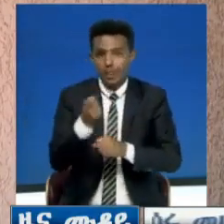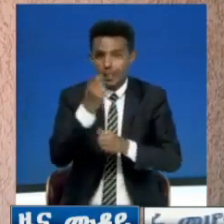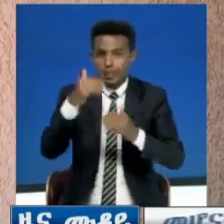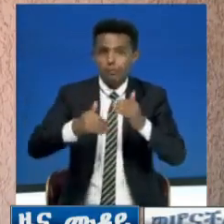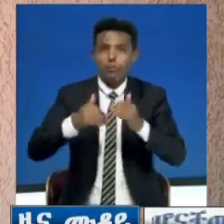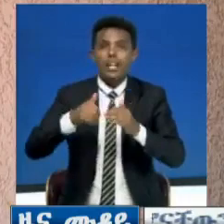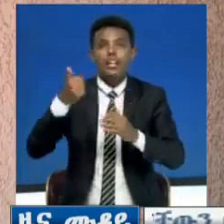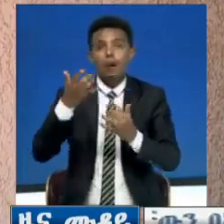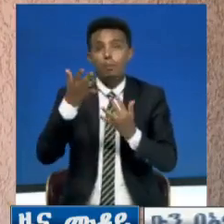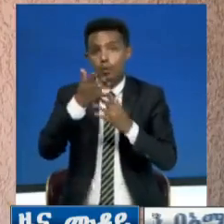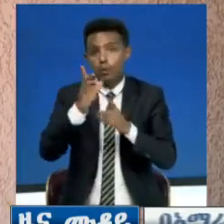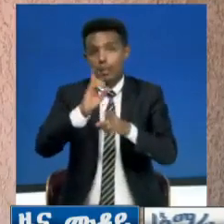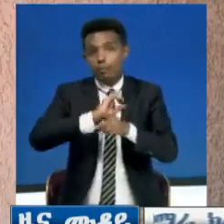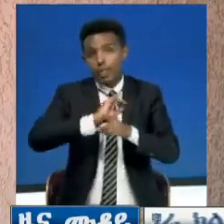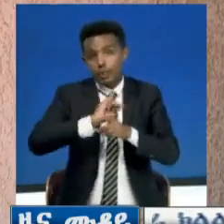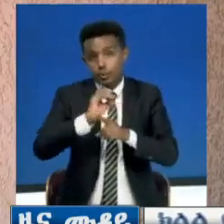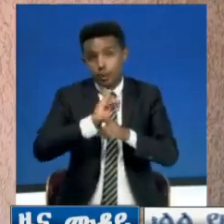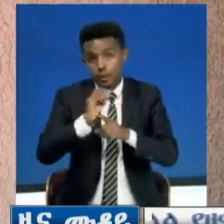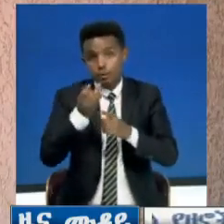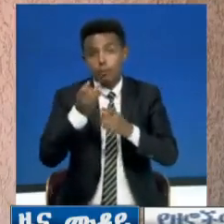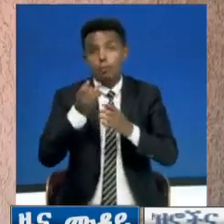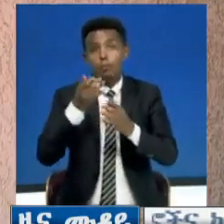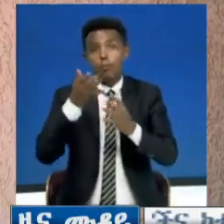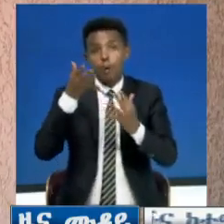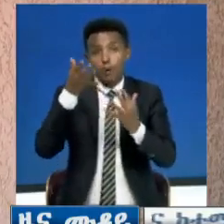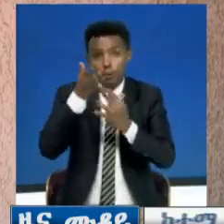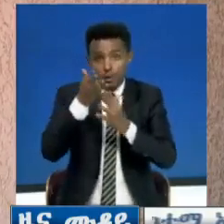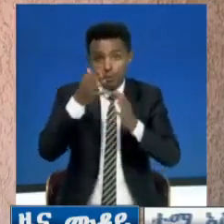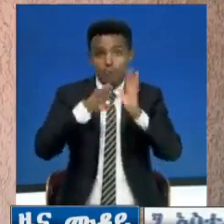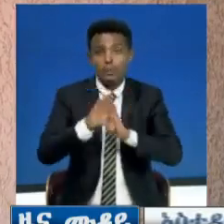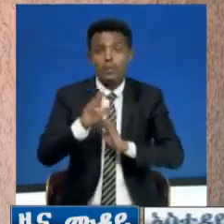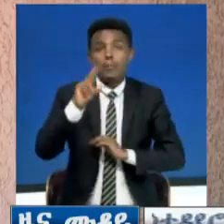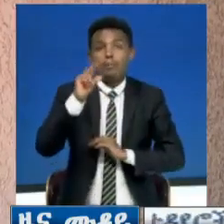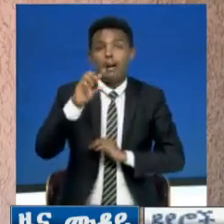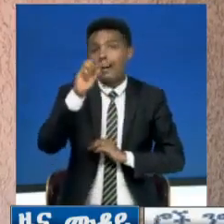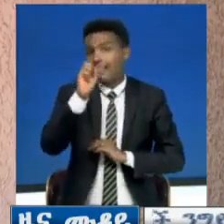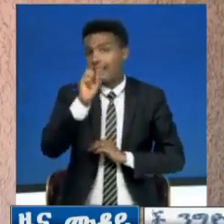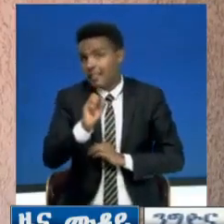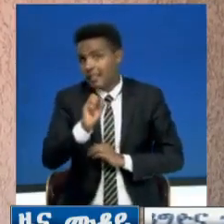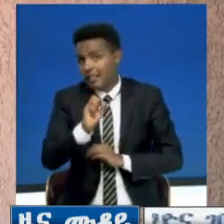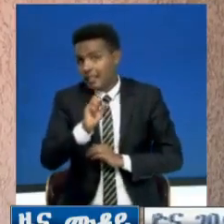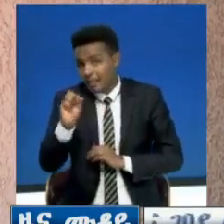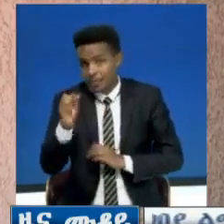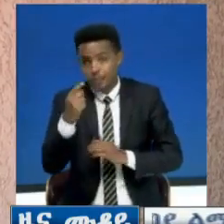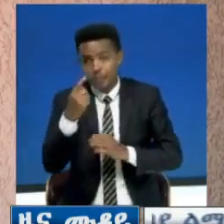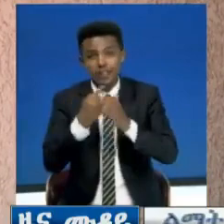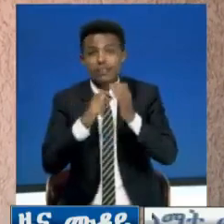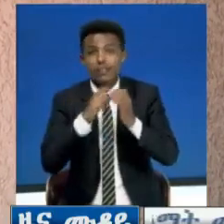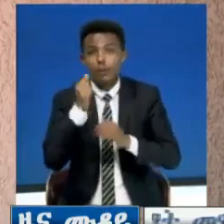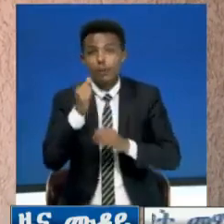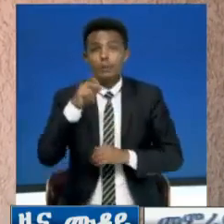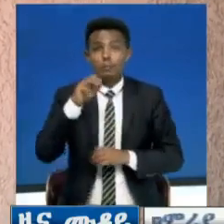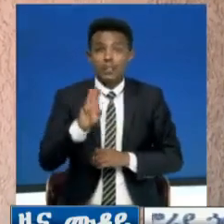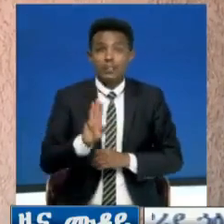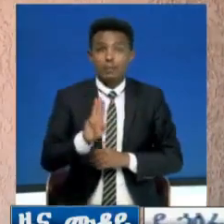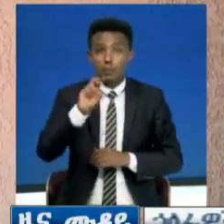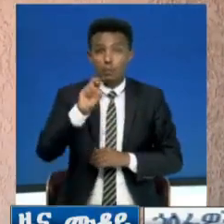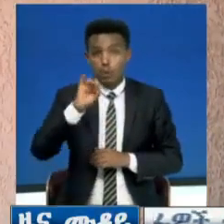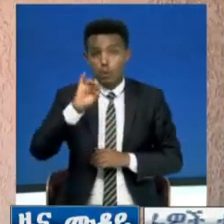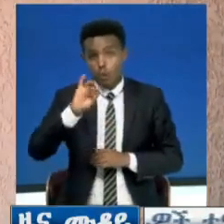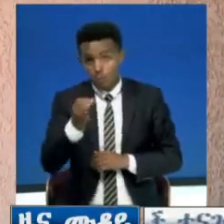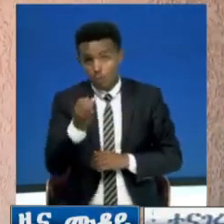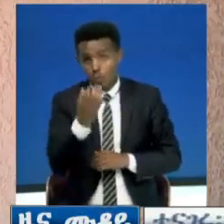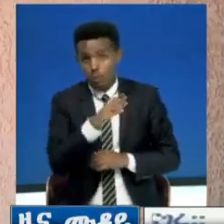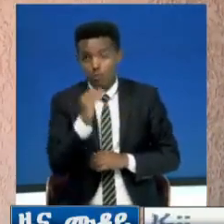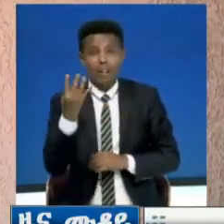በጅቡቲ በኩልም የሚገባ አለ። በባቲ ብቻ ሳይሆን በሰሜን ወሎም በደቡብ ወሎም በሰሜን ሸዋም በአጎራባች እንትኖች ከአፋር